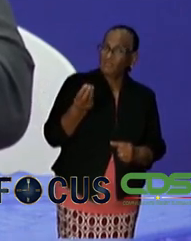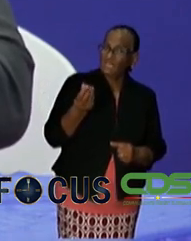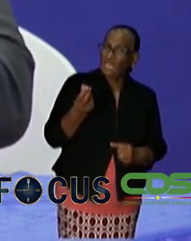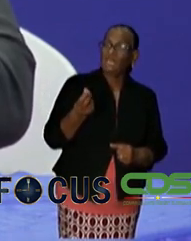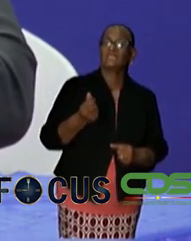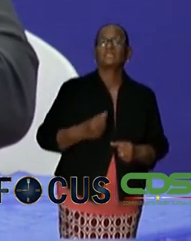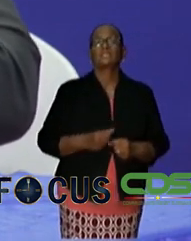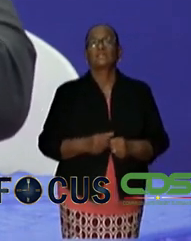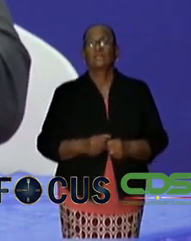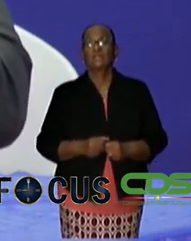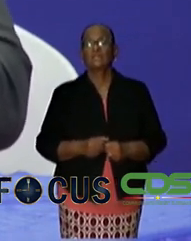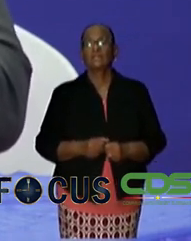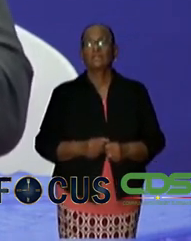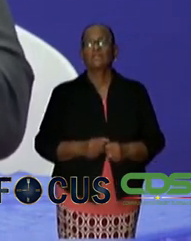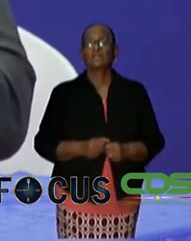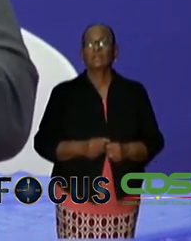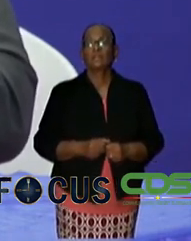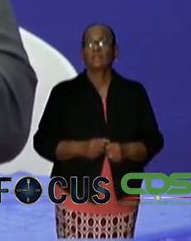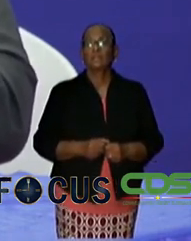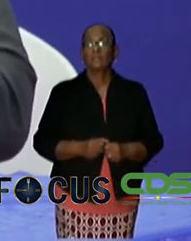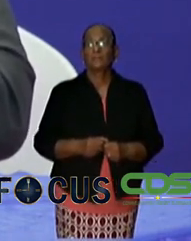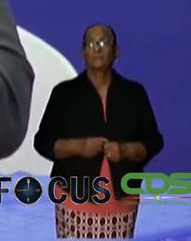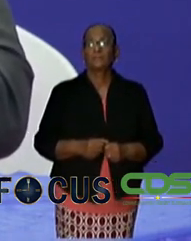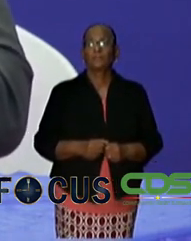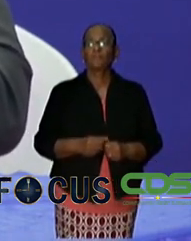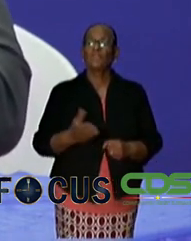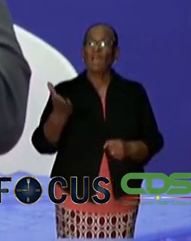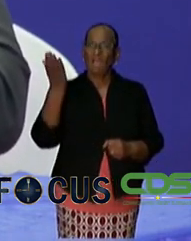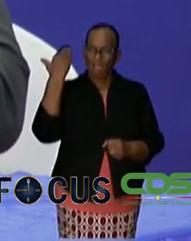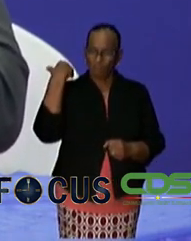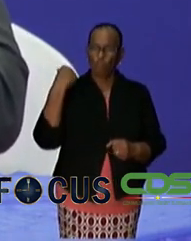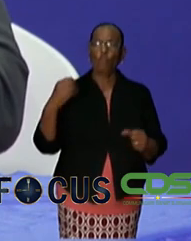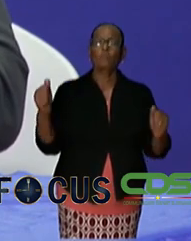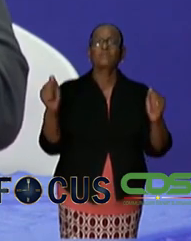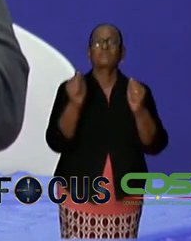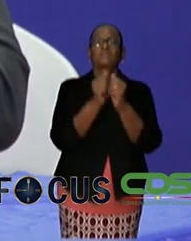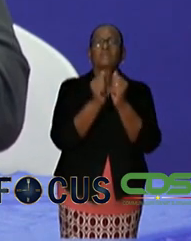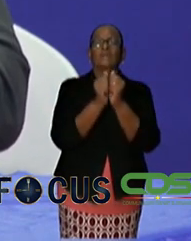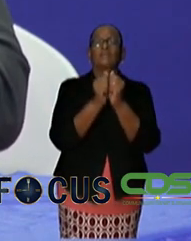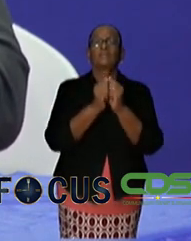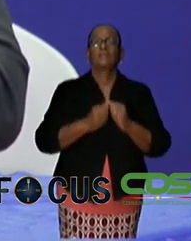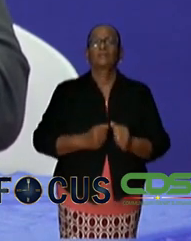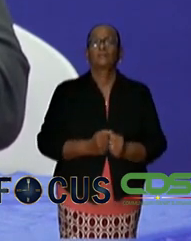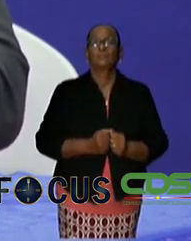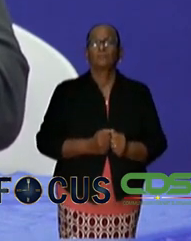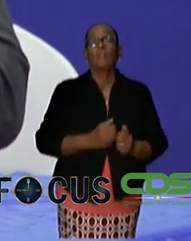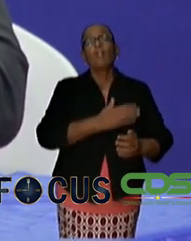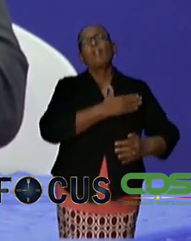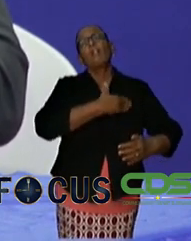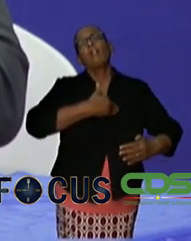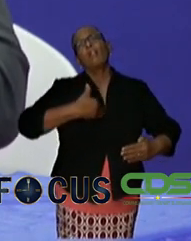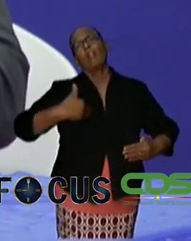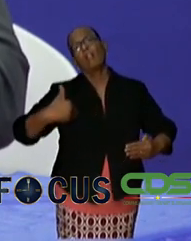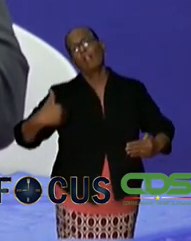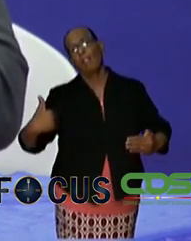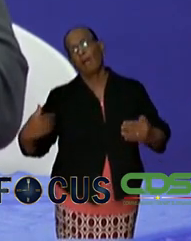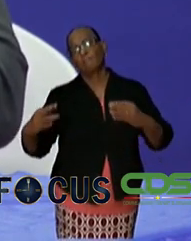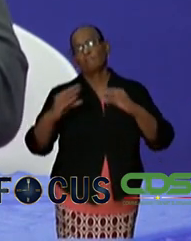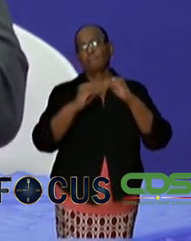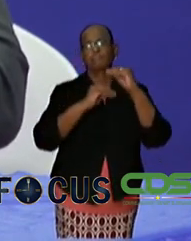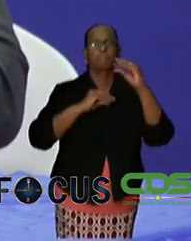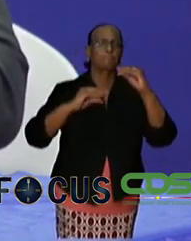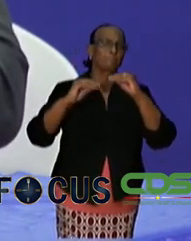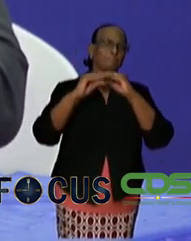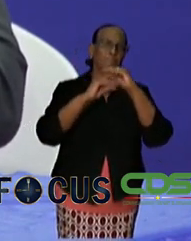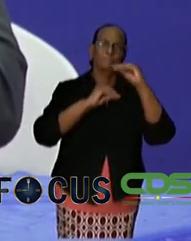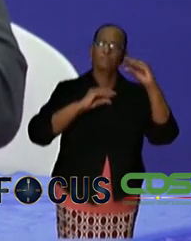collega Riyad Noor Mohammed, hebben wij afgelopen zaterdag heel lang intensief